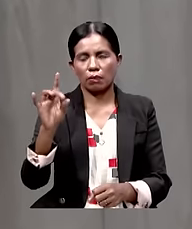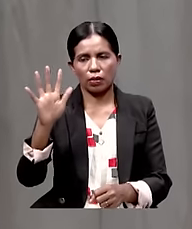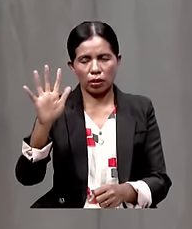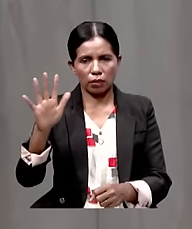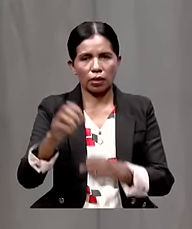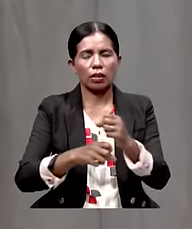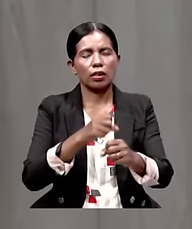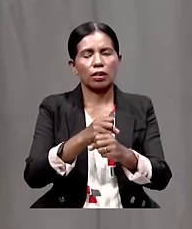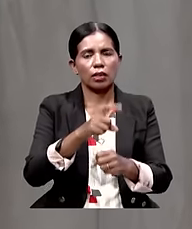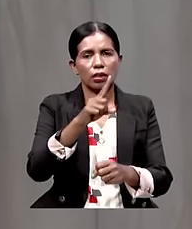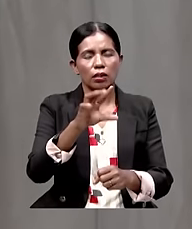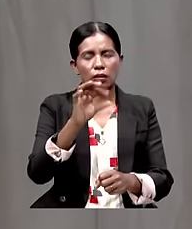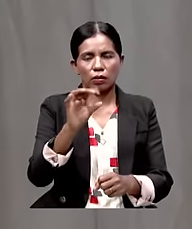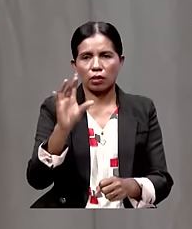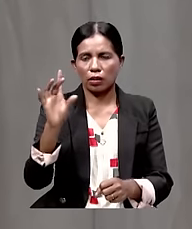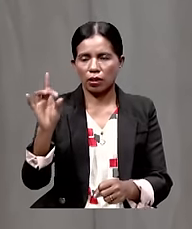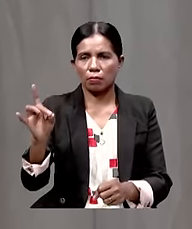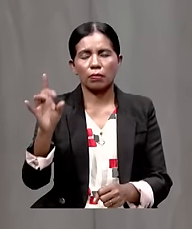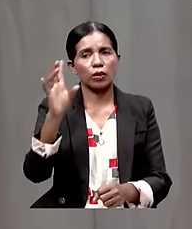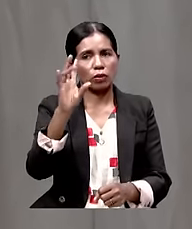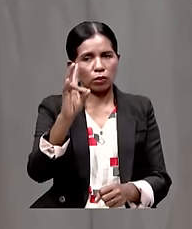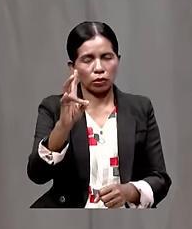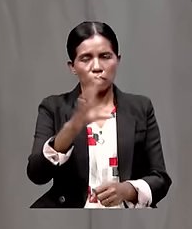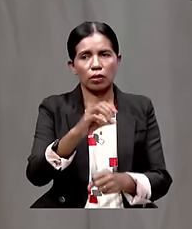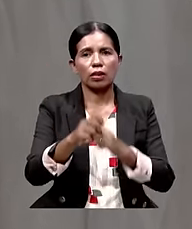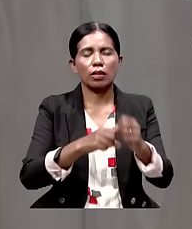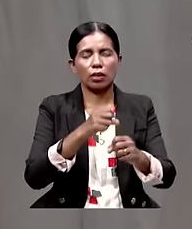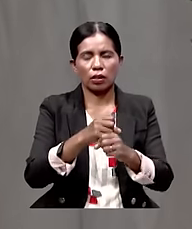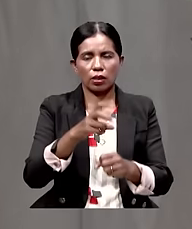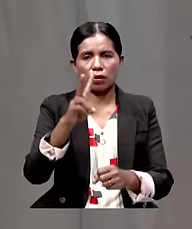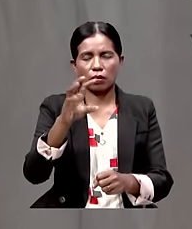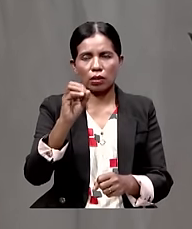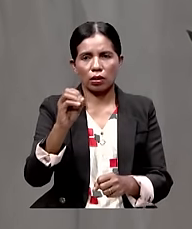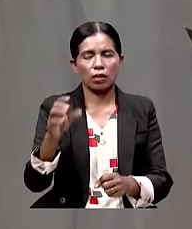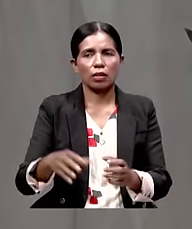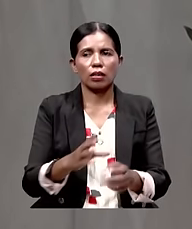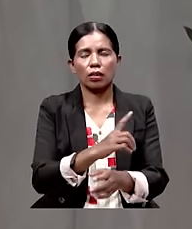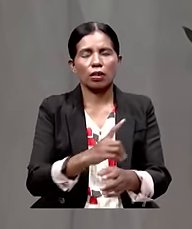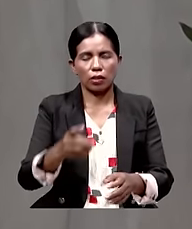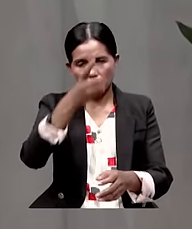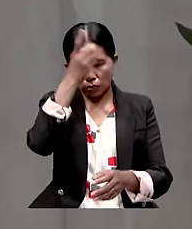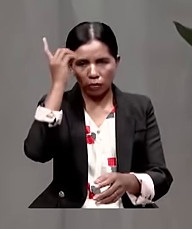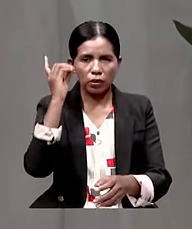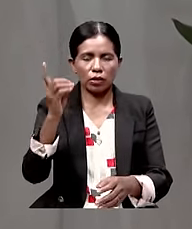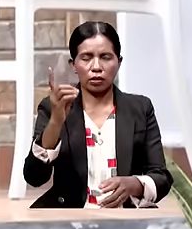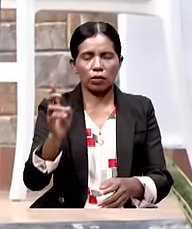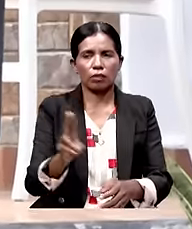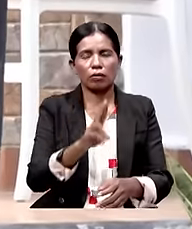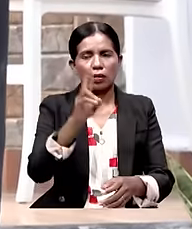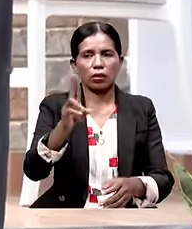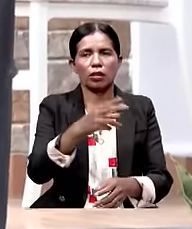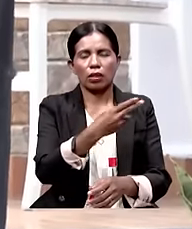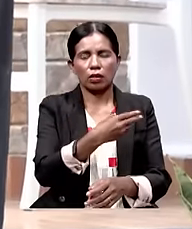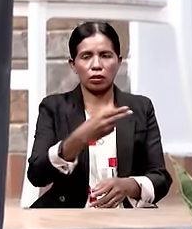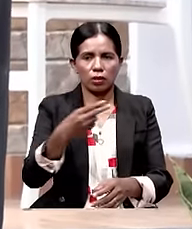Ia tinang riwida tusia walun resin hitu, to tinang riwida tusia sianul resin tolu, hasainya diploma ia Universidad de Kristen Satya Wacana